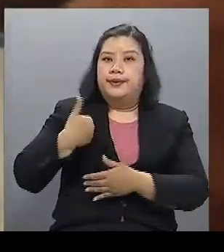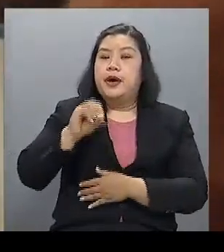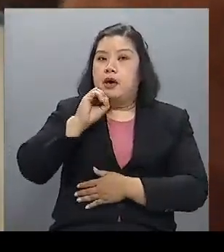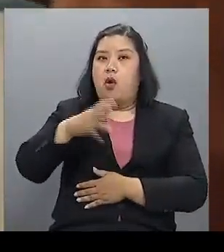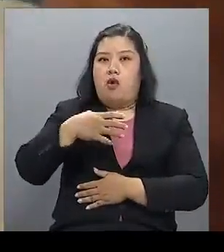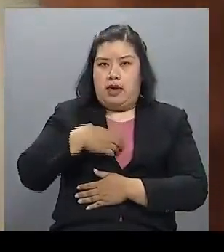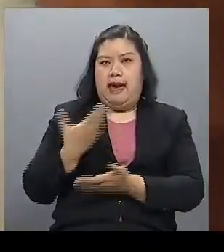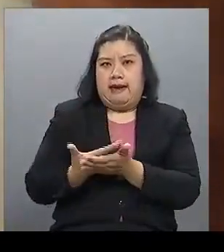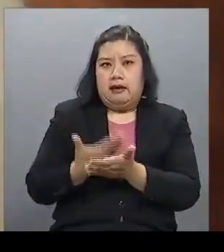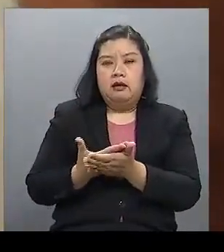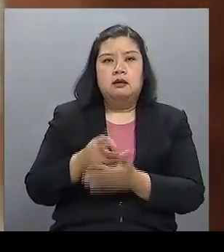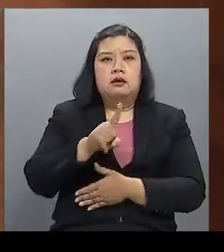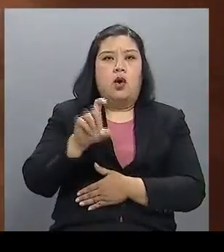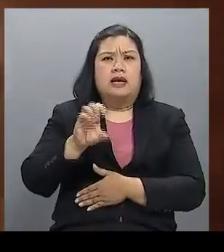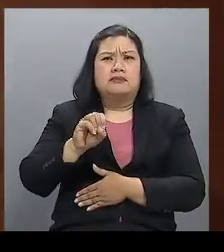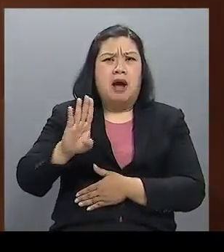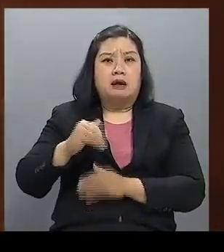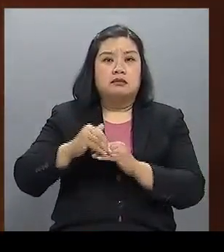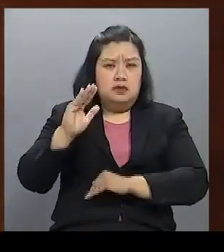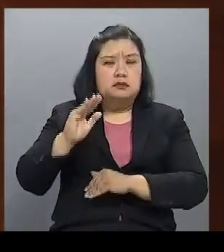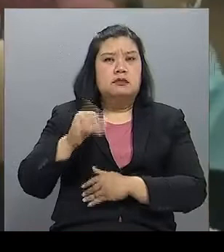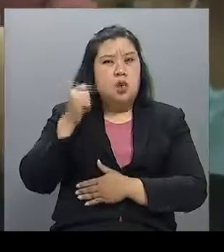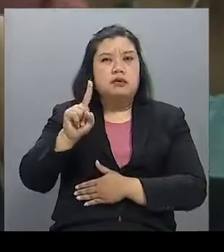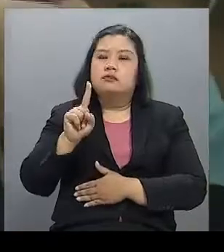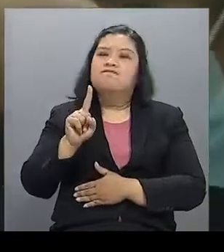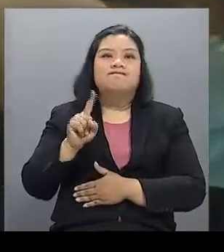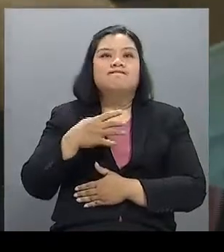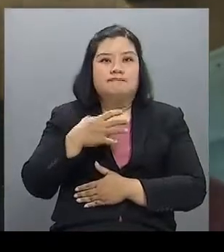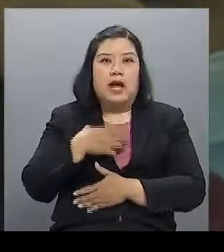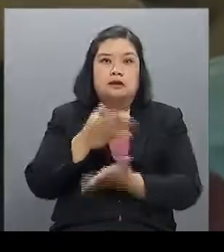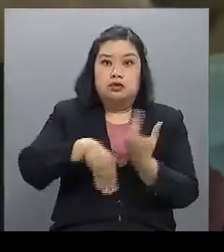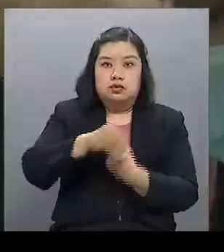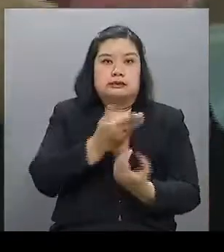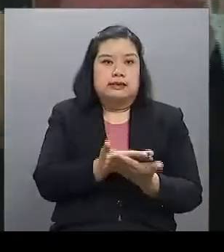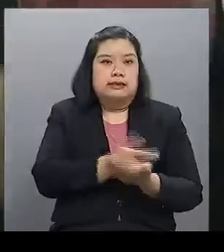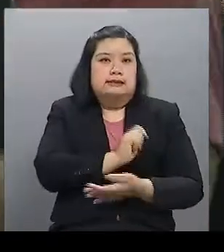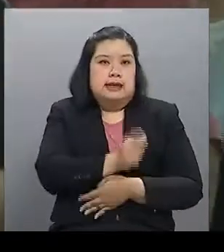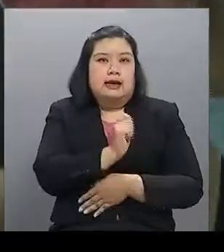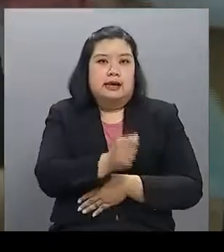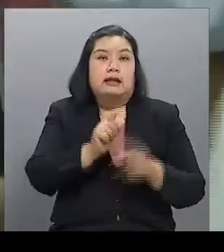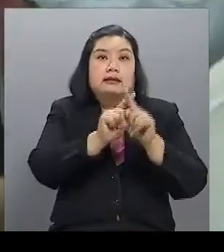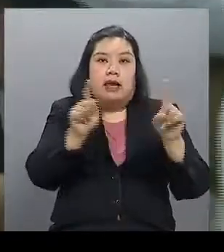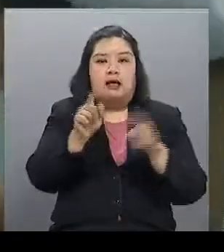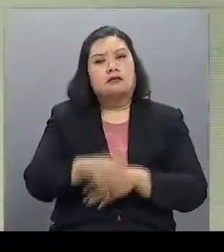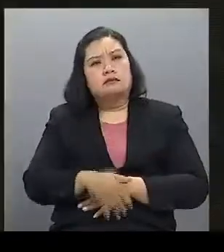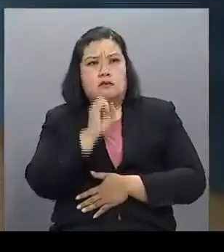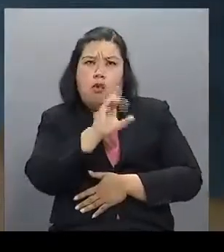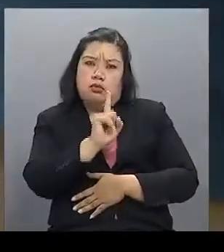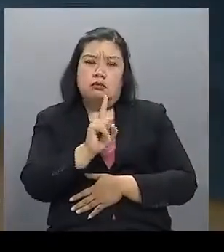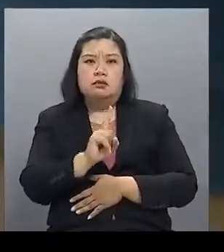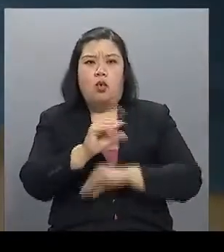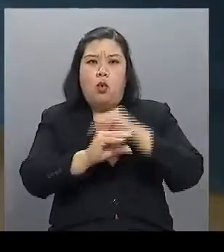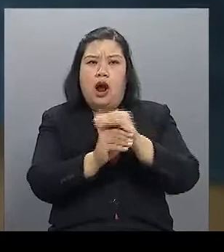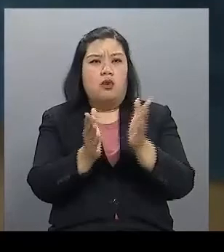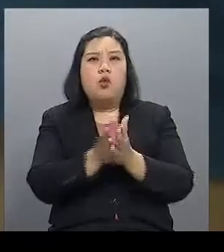า150บาทต่อคนต่อวันด้วยนะคะเพื่อเป็นการกระตุ้นการจับจ่ายแต่ว่าอีกหลายคนก็บอกว่าไม่ได้ร่วมโครงการนี้โดยเฉพาะกลุ่ม